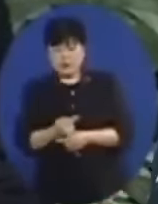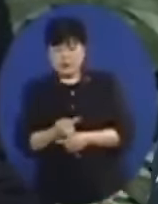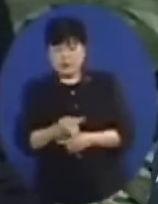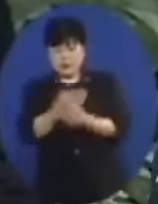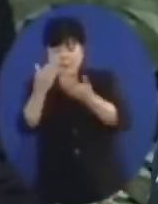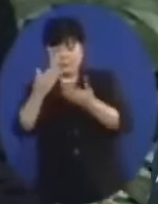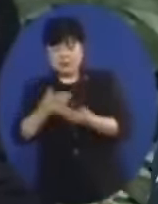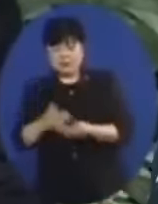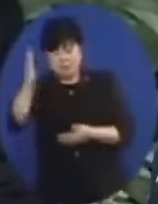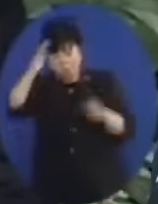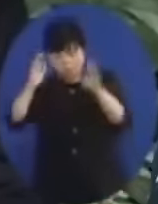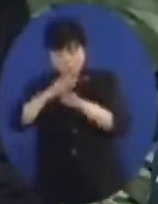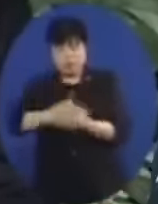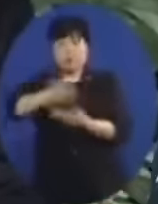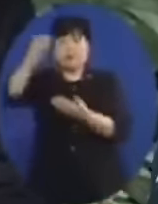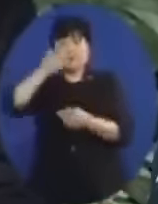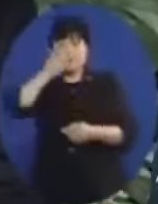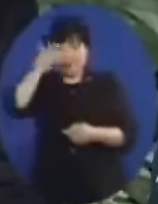없어지지.